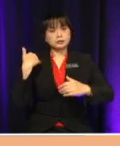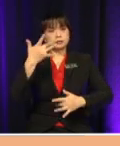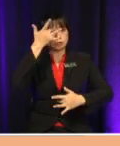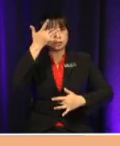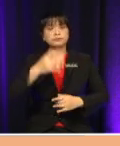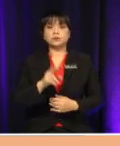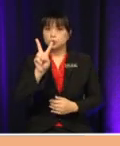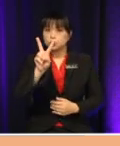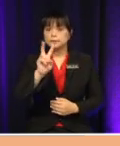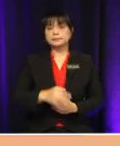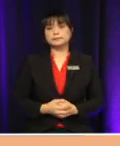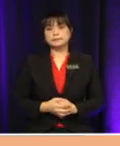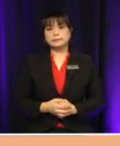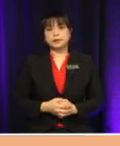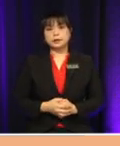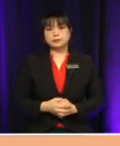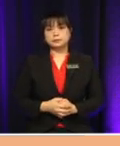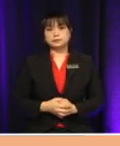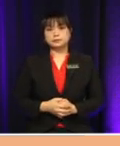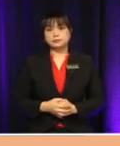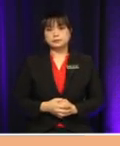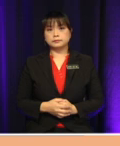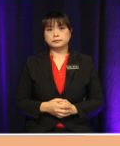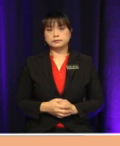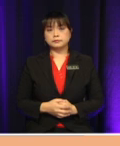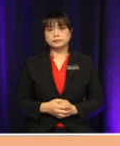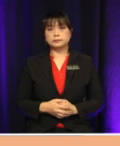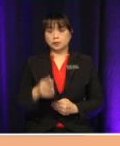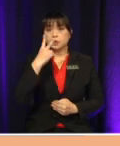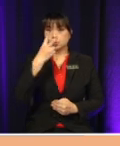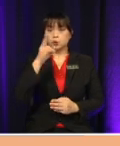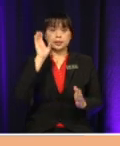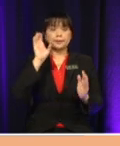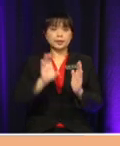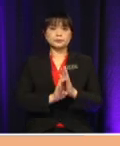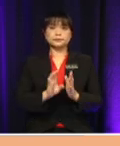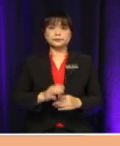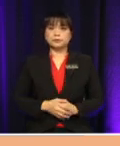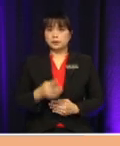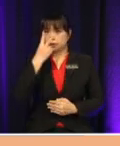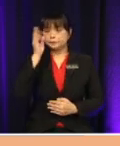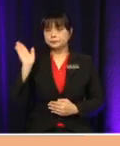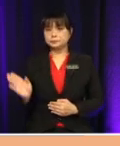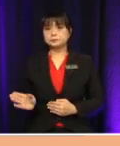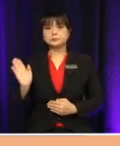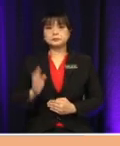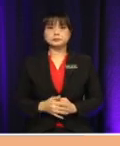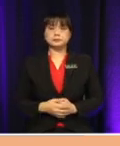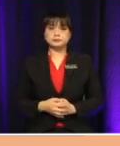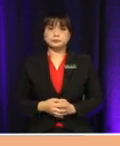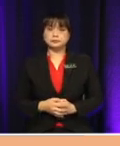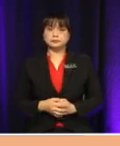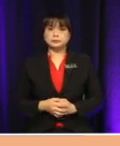sebelah eh sebelah sana tuh adalah elvilless yang nomor manusia yang nomor di sini pula adalah Aliens